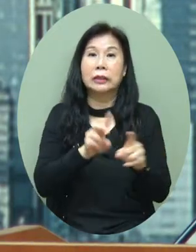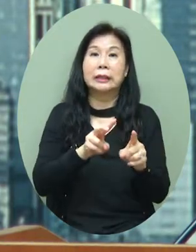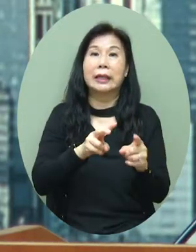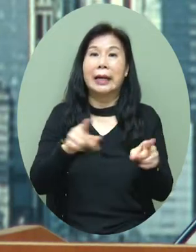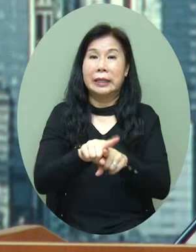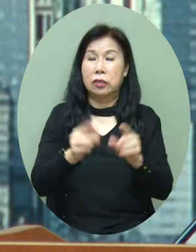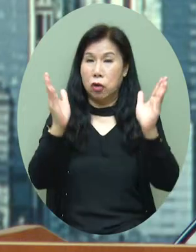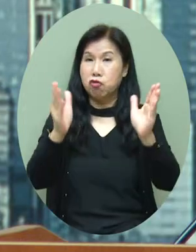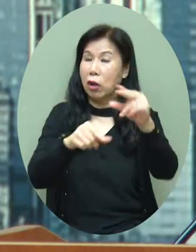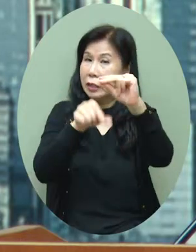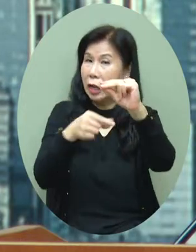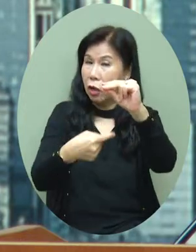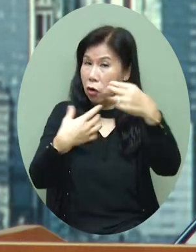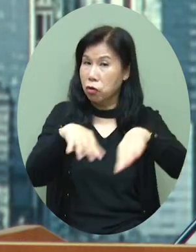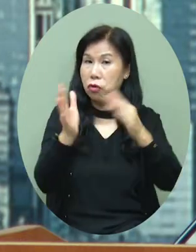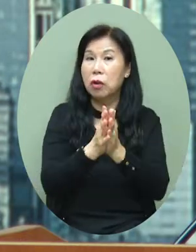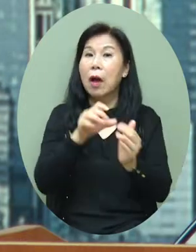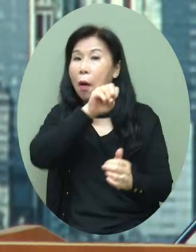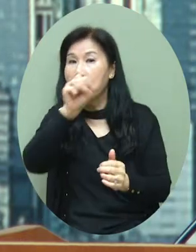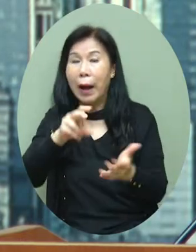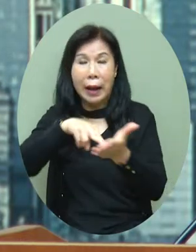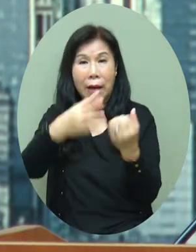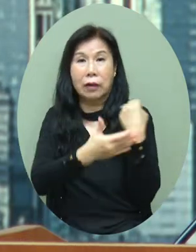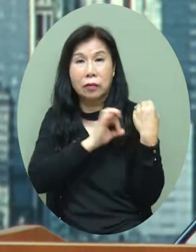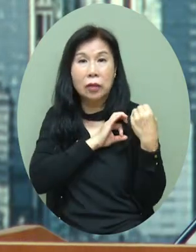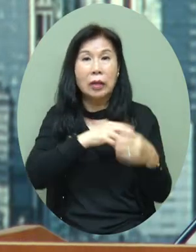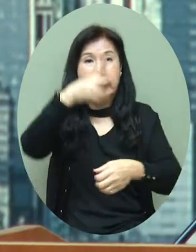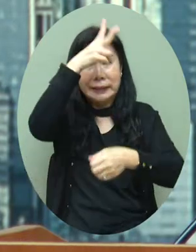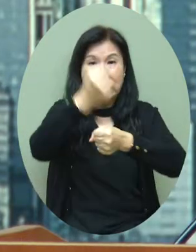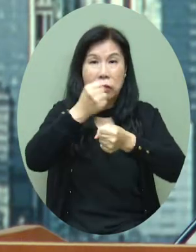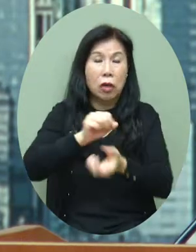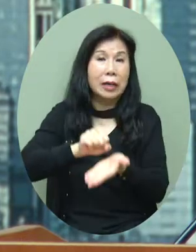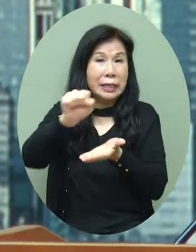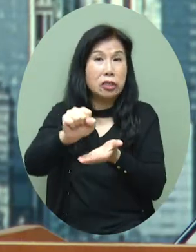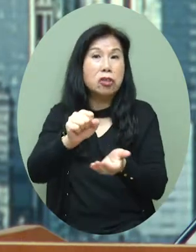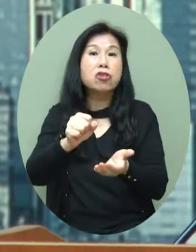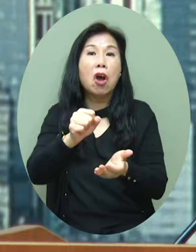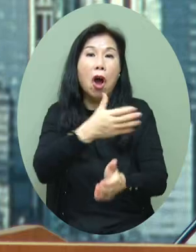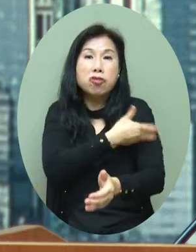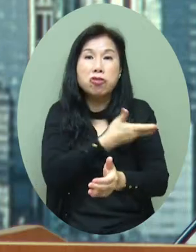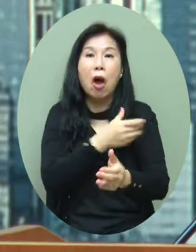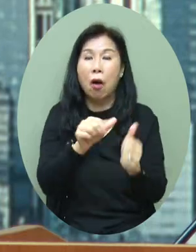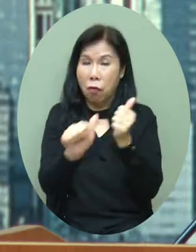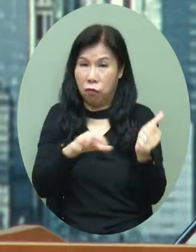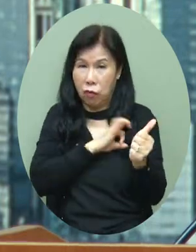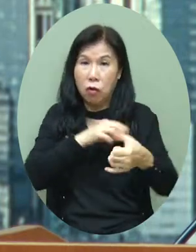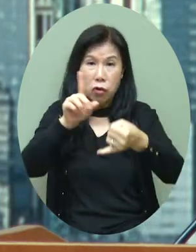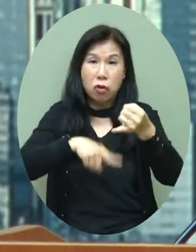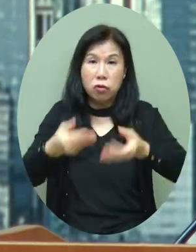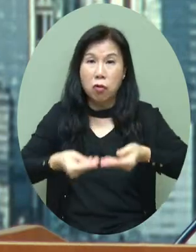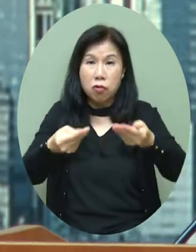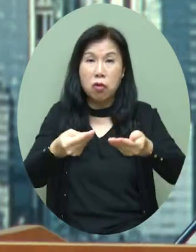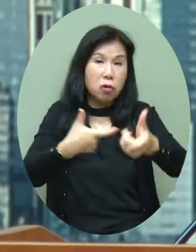前，就有關嘅方案諮詢立法會公務員及資助機構員工事務委員會，然後呢係提